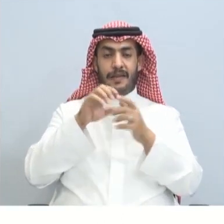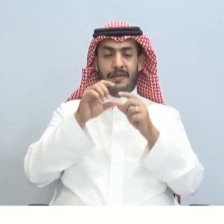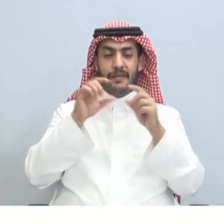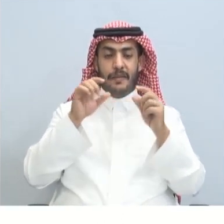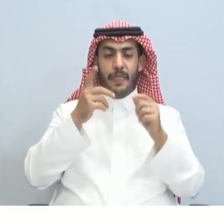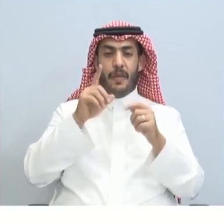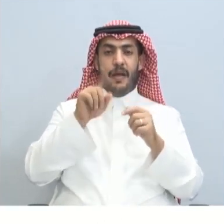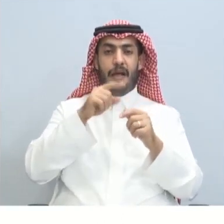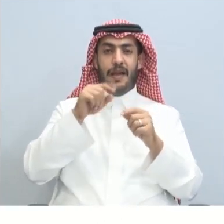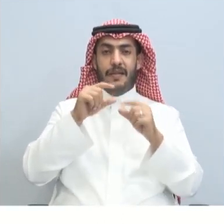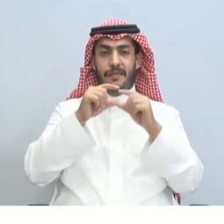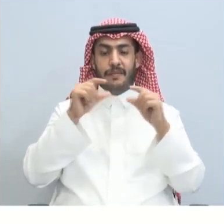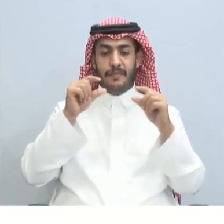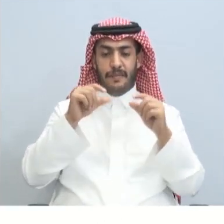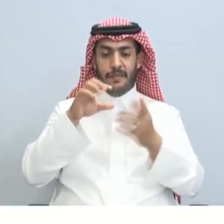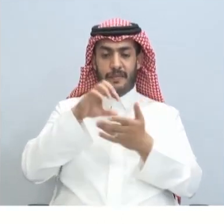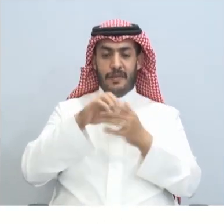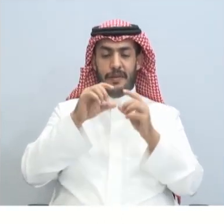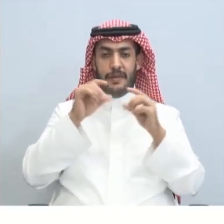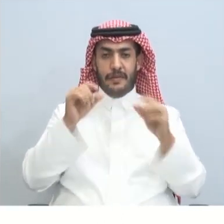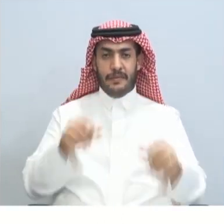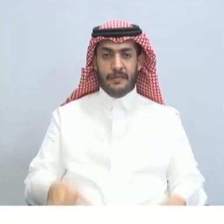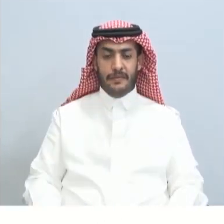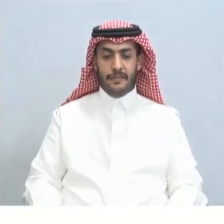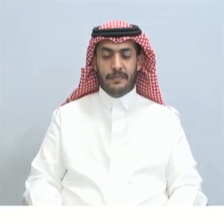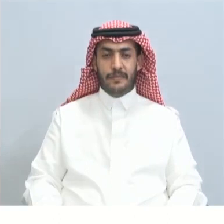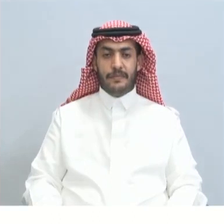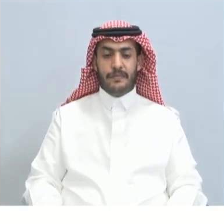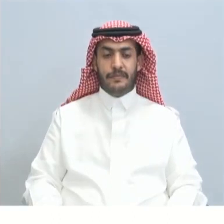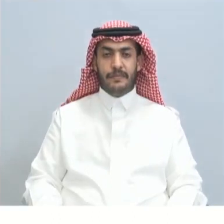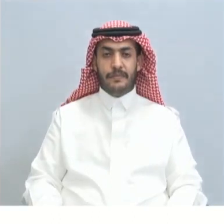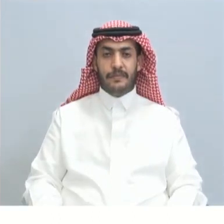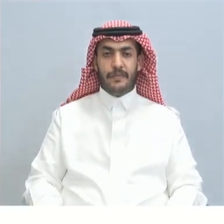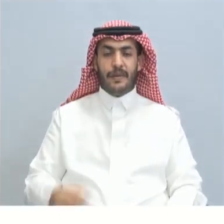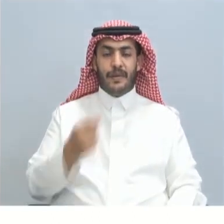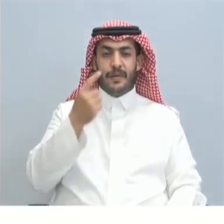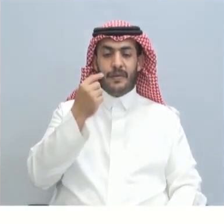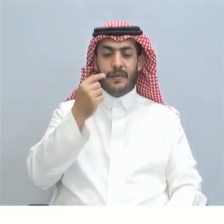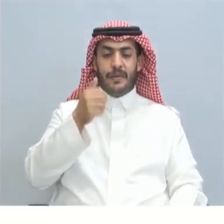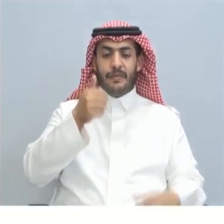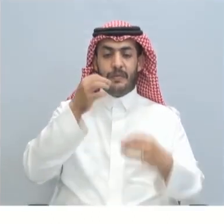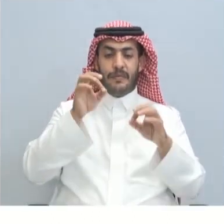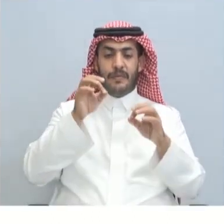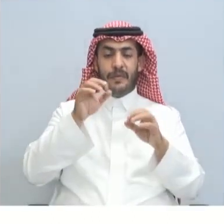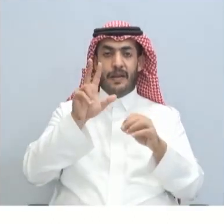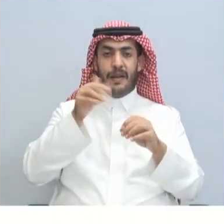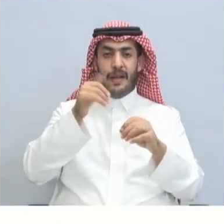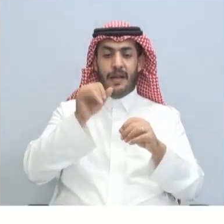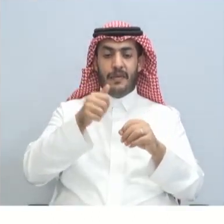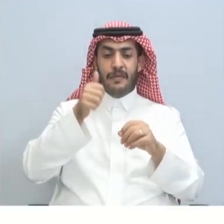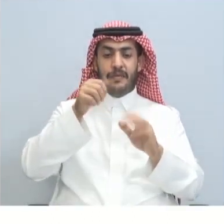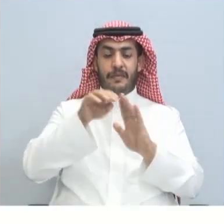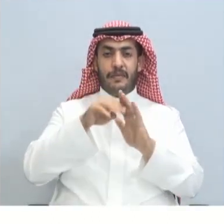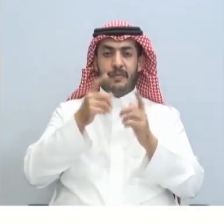العباره الصحيحه وكلمه خطا امام العباره الخاطئه فيما يلي رقم واحد يحتوي الخام على